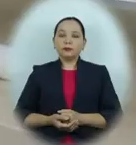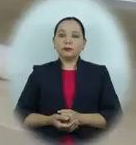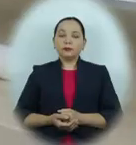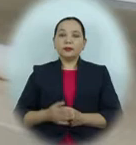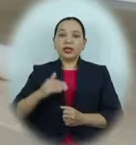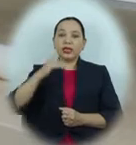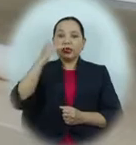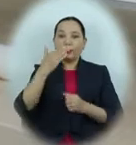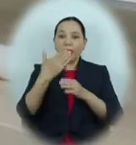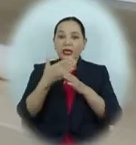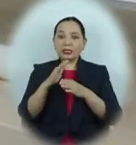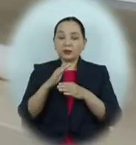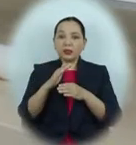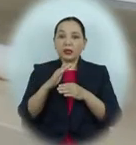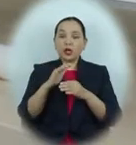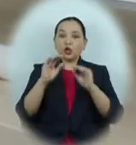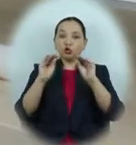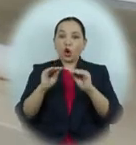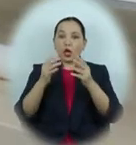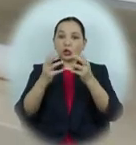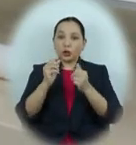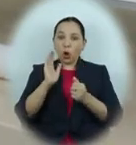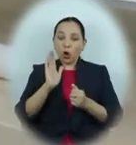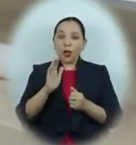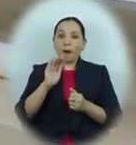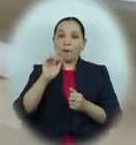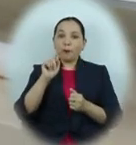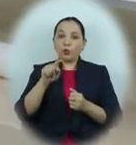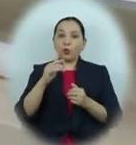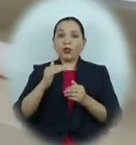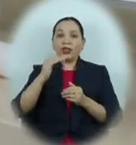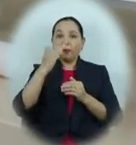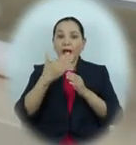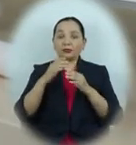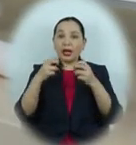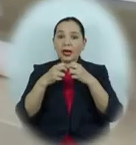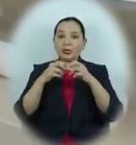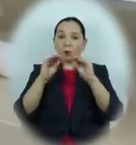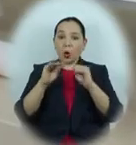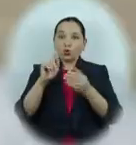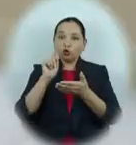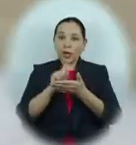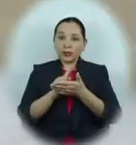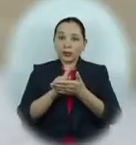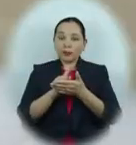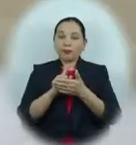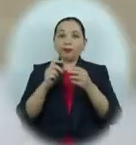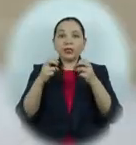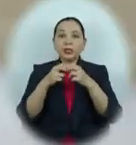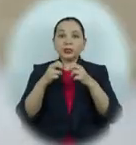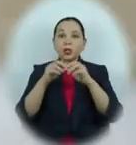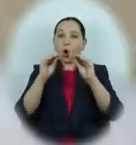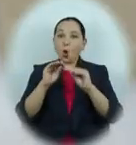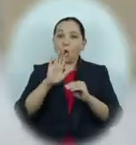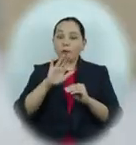Tepa qismimizni joylashtirib olamiz. Bu tepa qismining o'rtasiga rezina qo'yilishi shart. Rezina